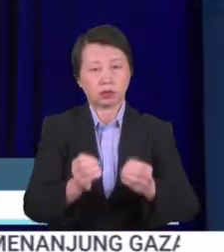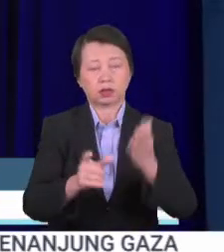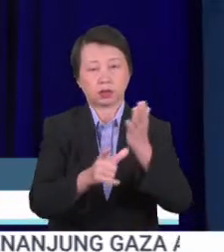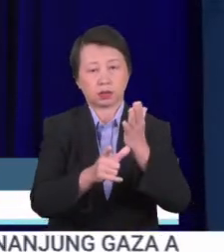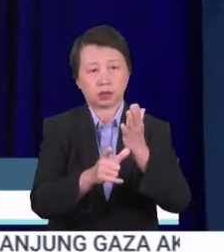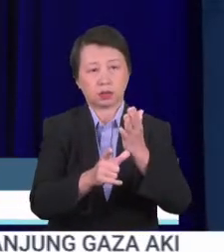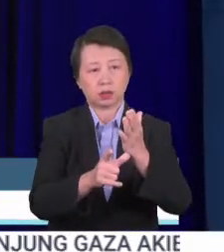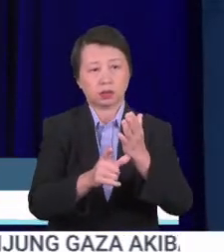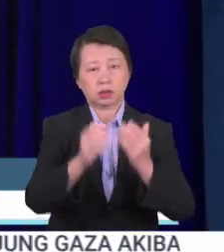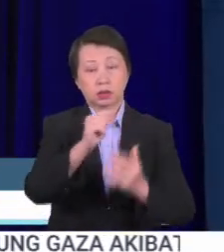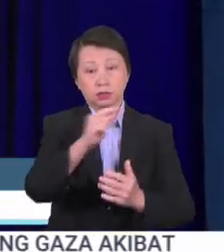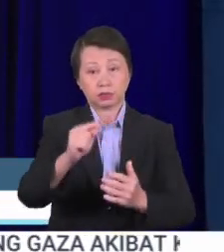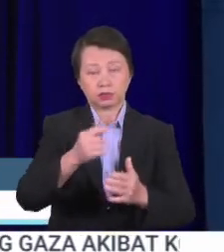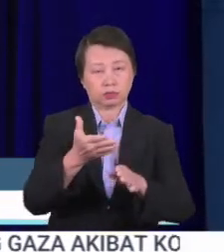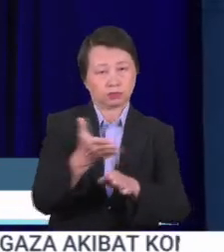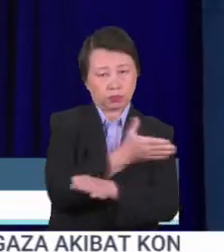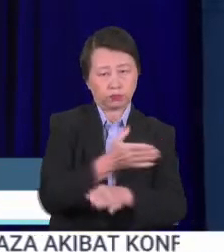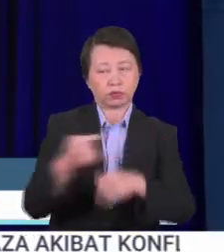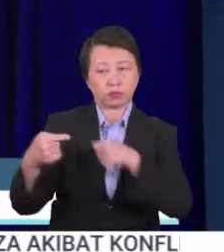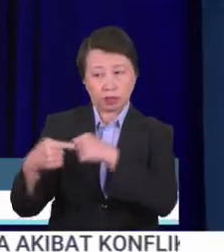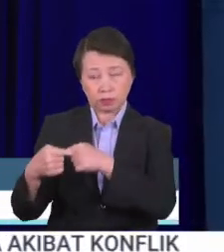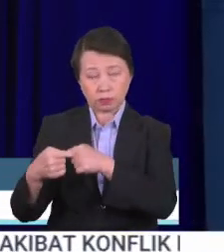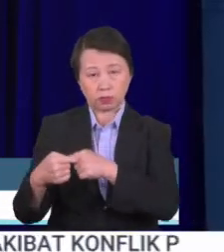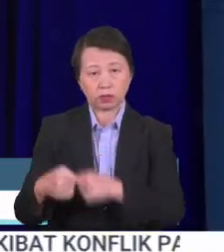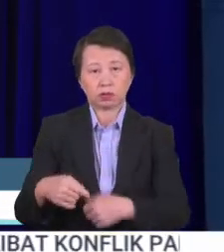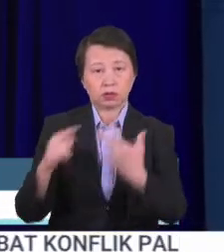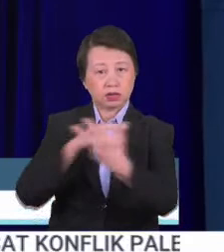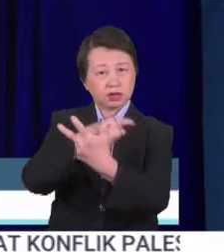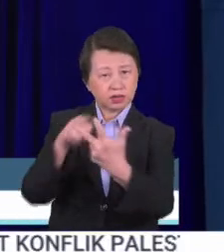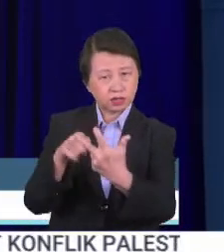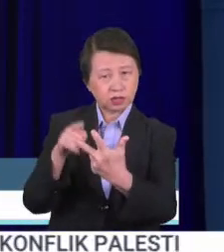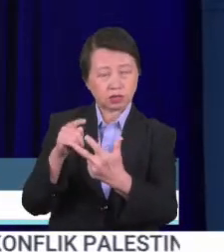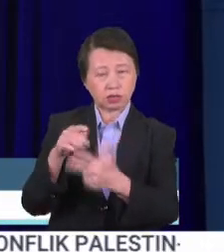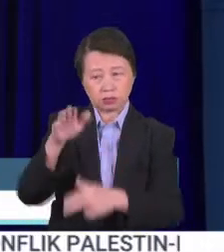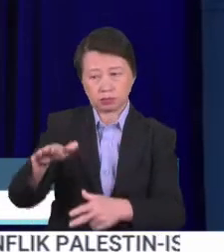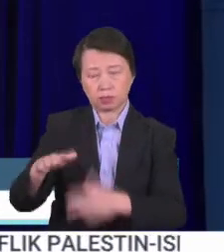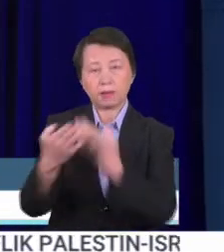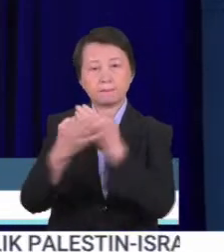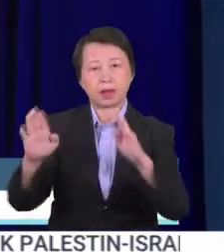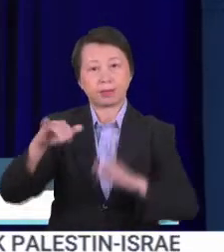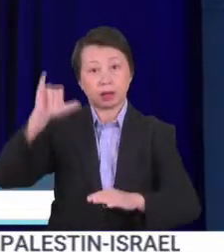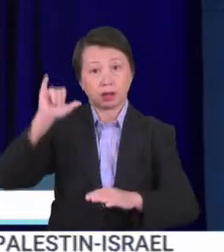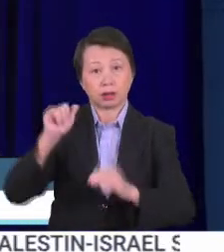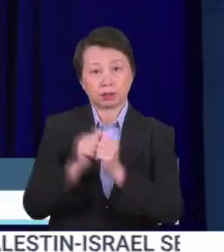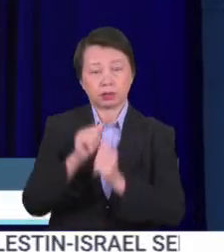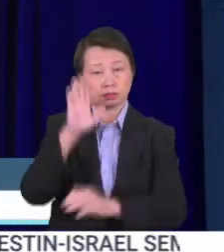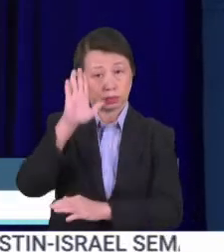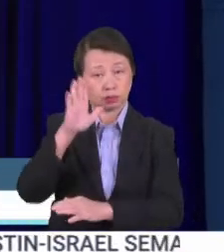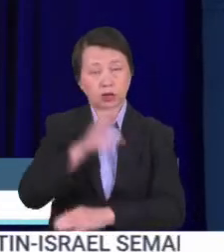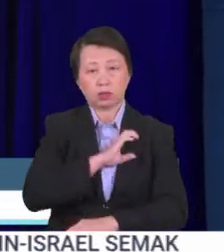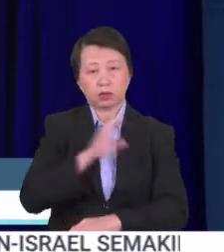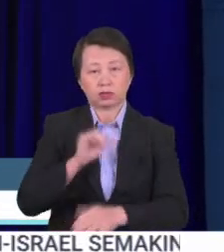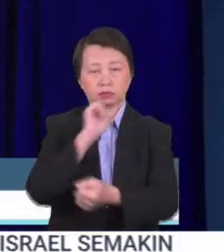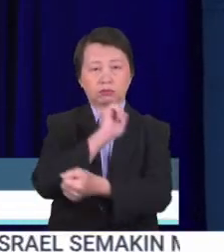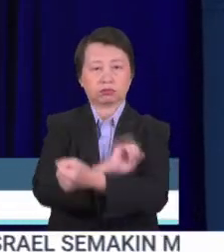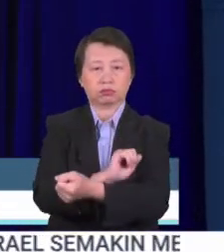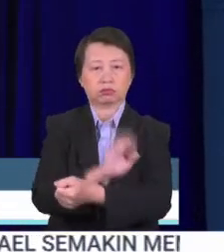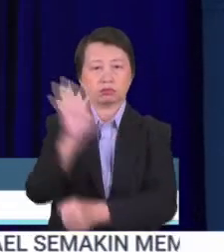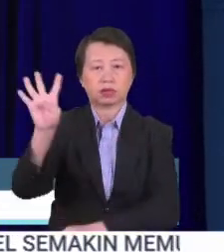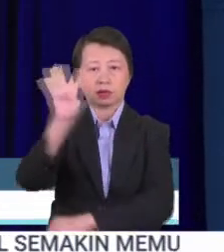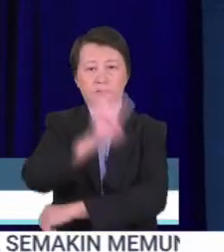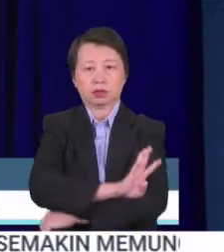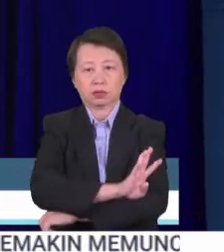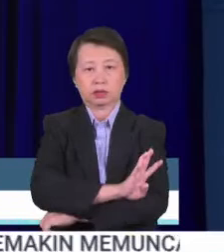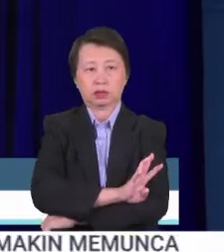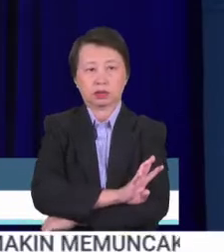pendakwa Raya sebelum melakukan pendakwaan jelasnya ketiga-tiga mereka telah dibebaskan semalam dengan jaminan polis setelah direman selama